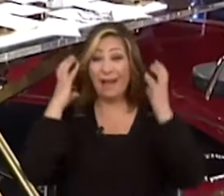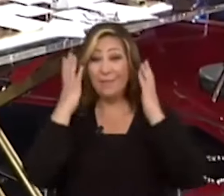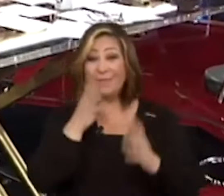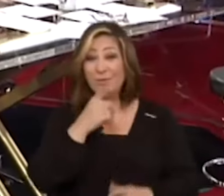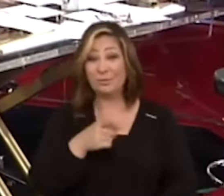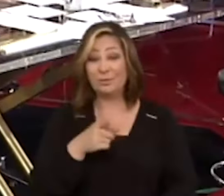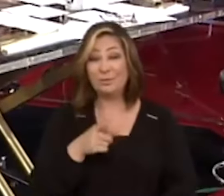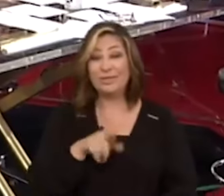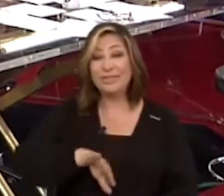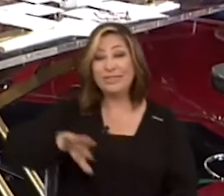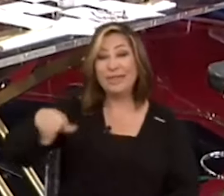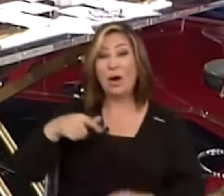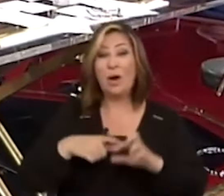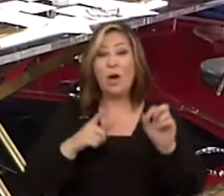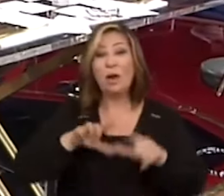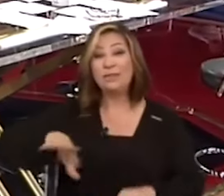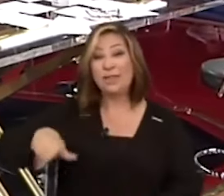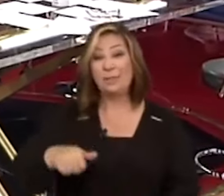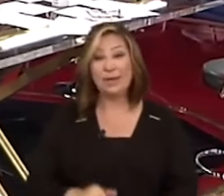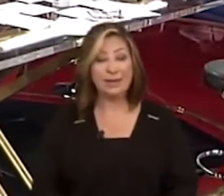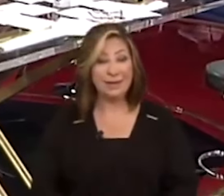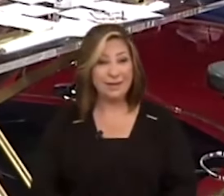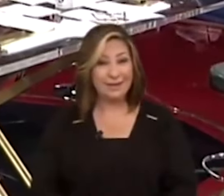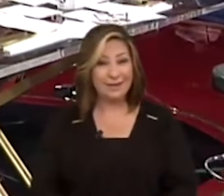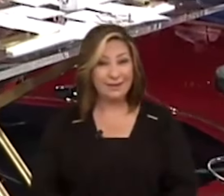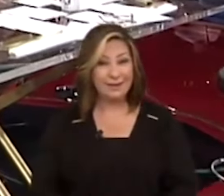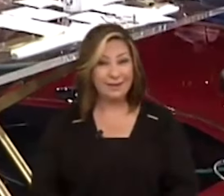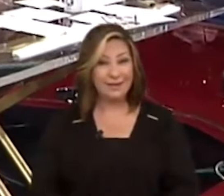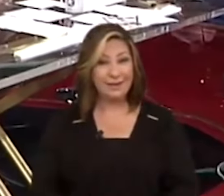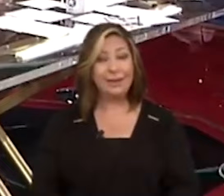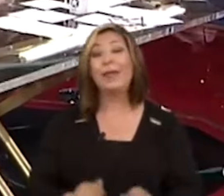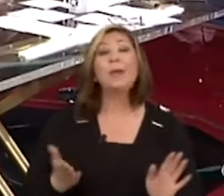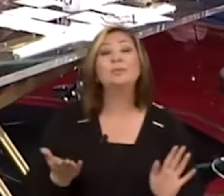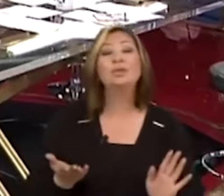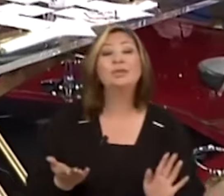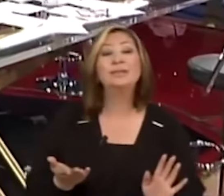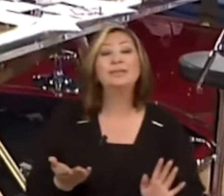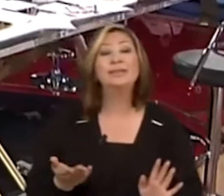Hani bir şeyleri çalmak anlamına da geliyor. Rol çalmak. Efendim? Stalker. Neymiş?